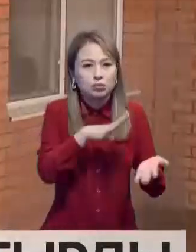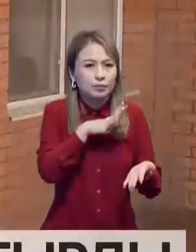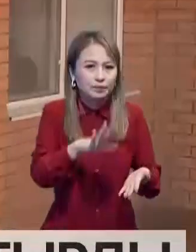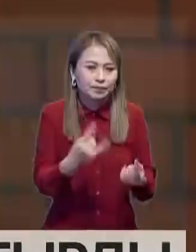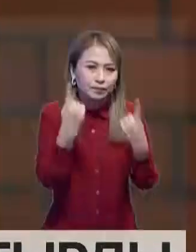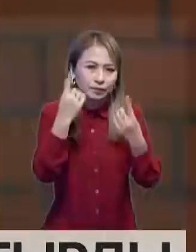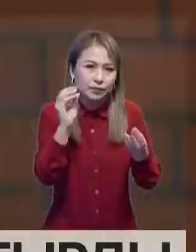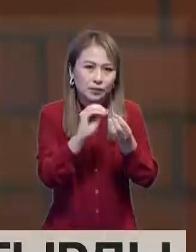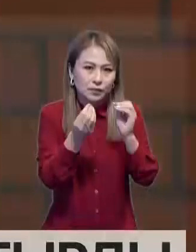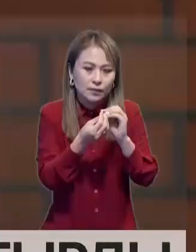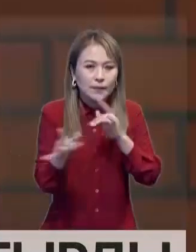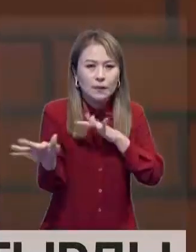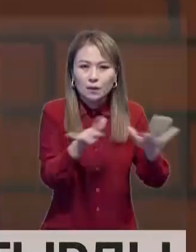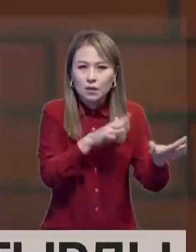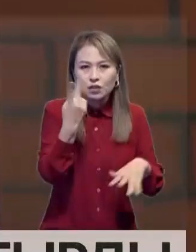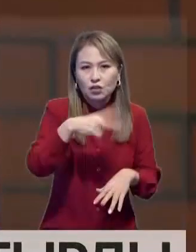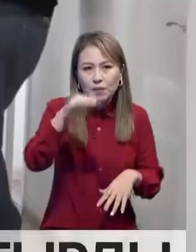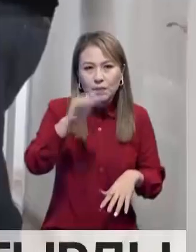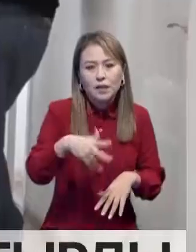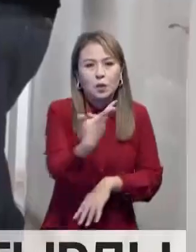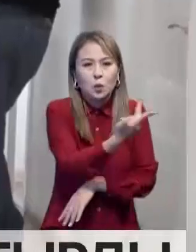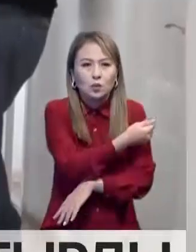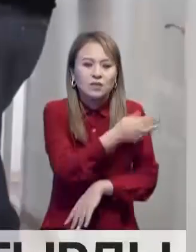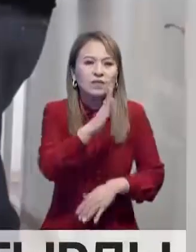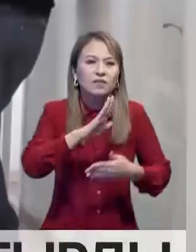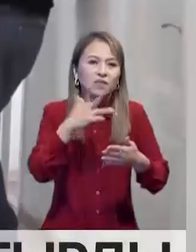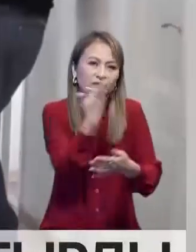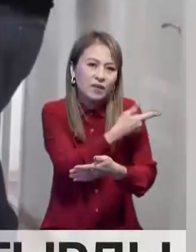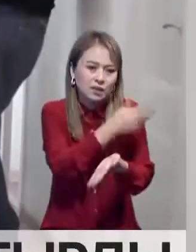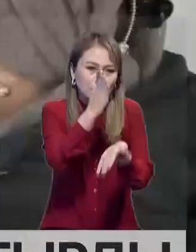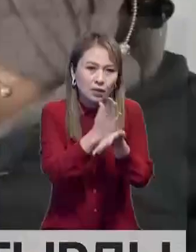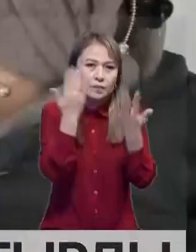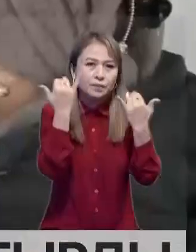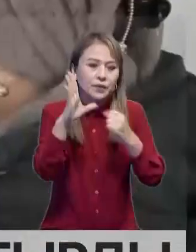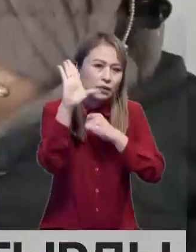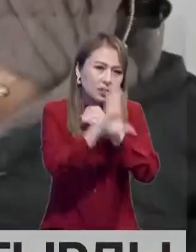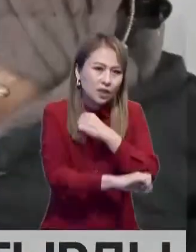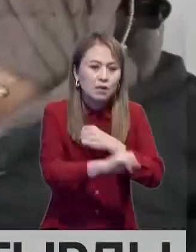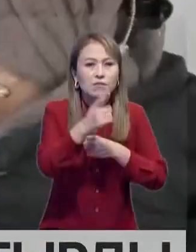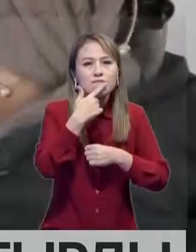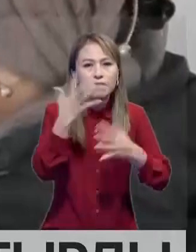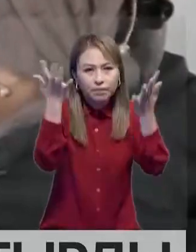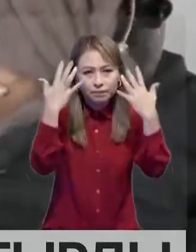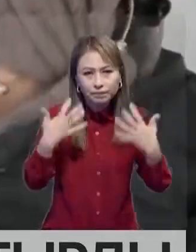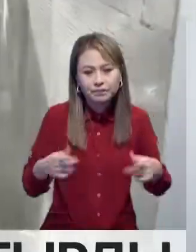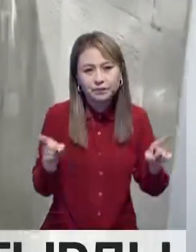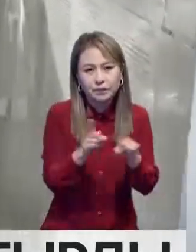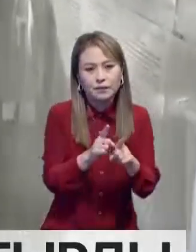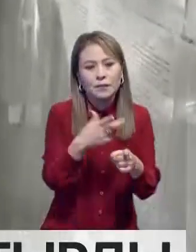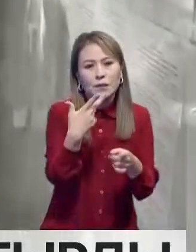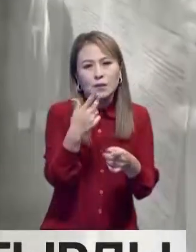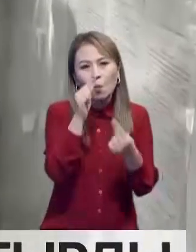Күрделі ахуалға қарсы шара ретінде 20 000 доза вакцина әкелінді. Осы аптаның соңына дейін қызылша қызамық паротитке қарсы